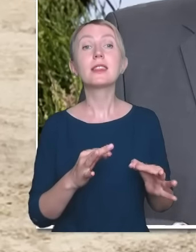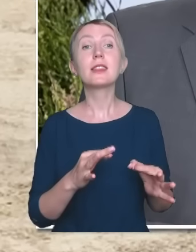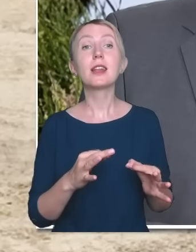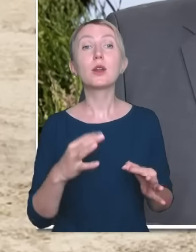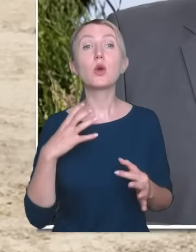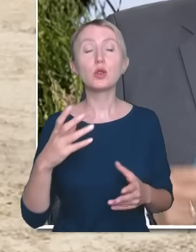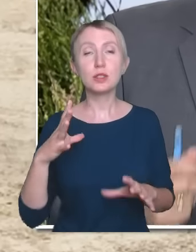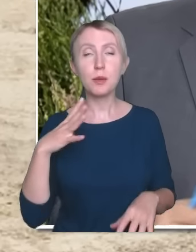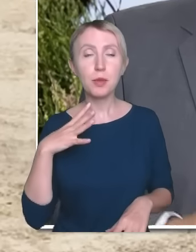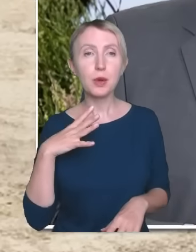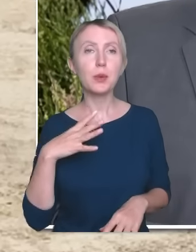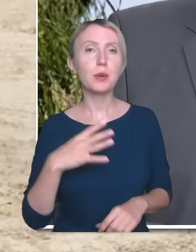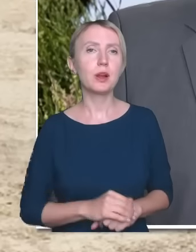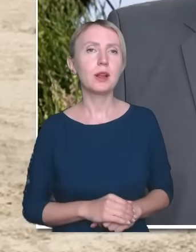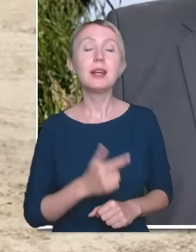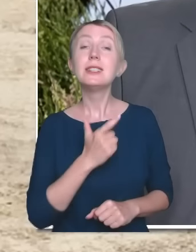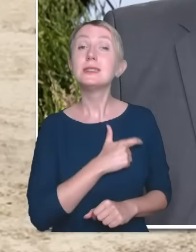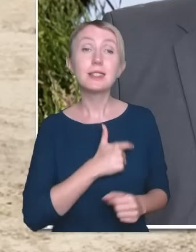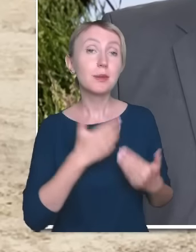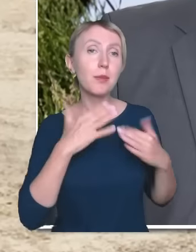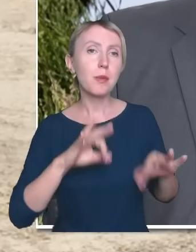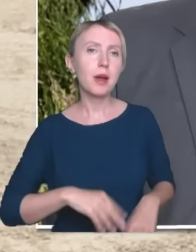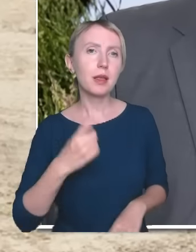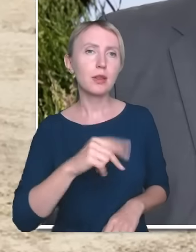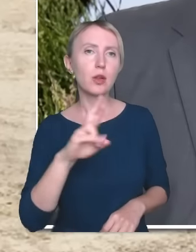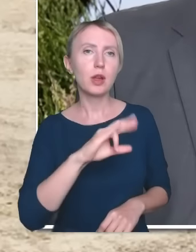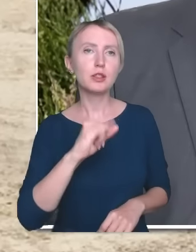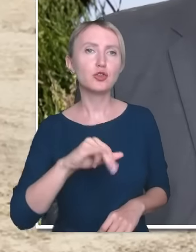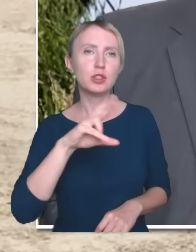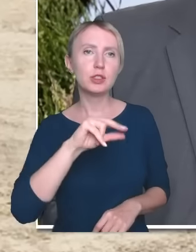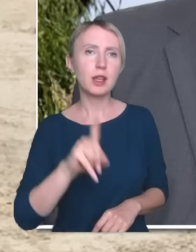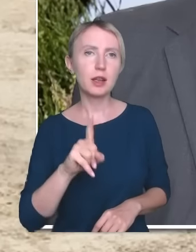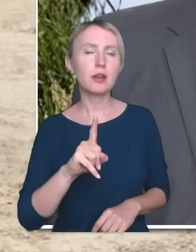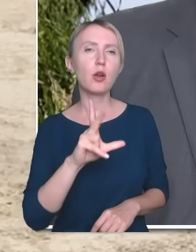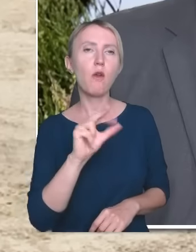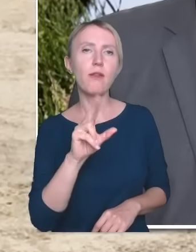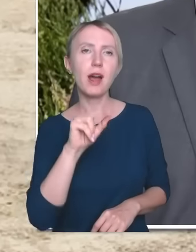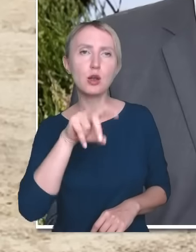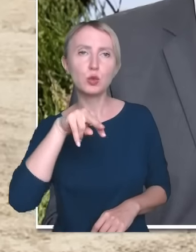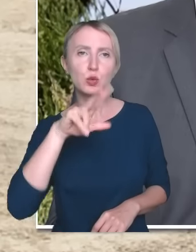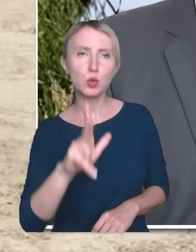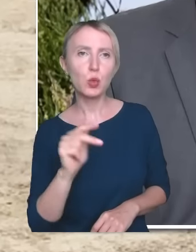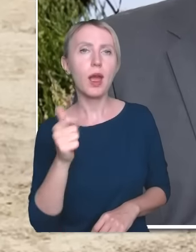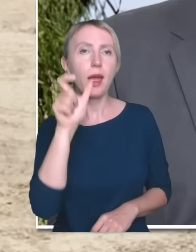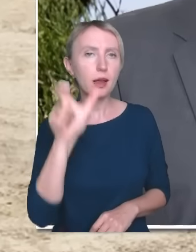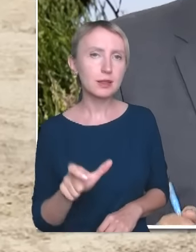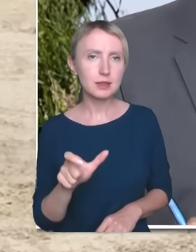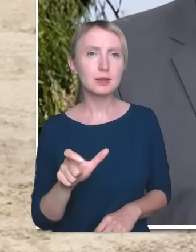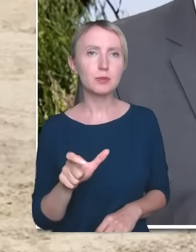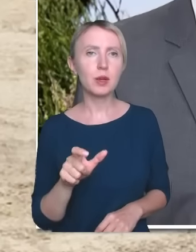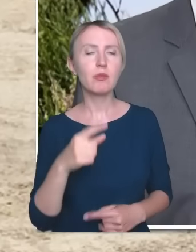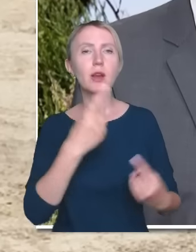był, za co serdecznie dziękuję, pan doktor inżynier Przemysław Kowalczuk, ekspert od